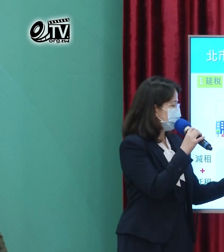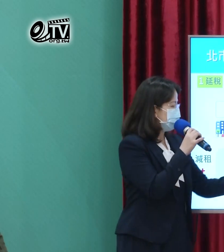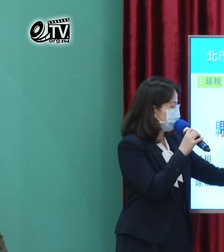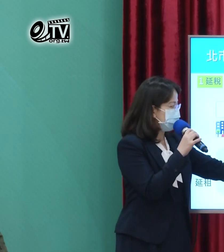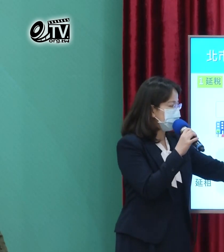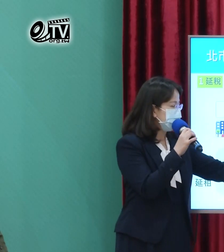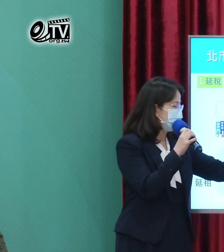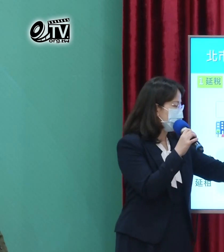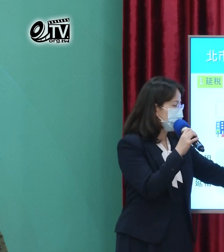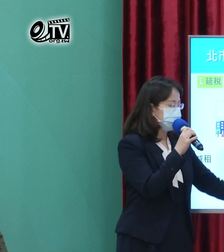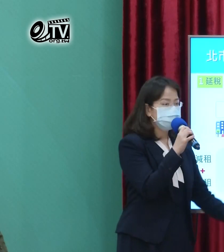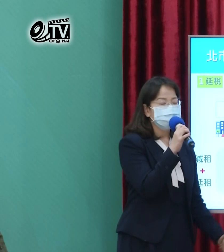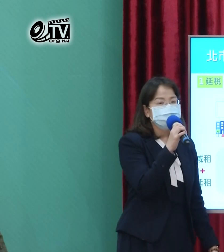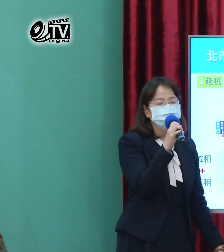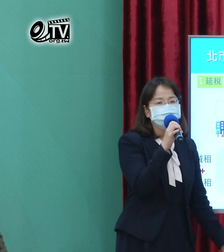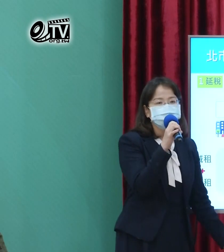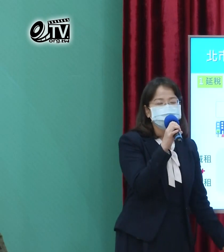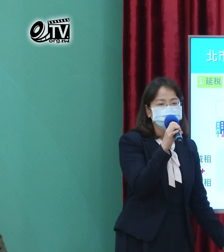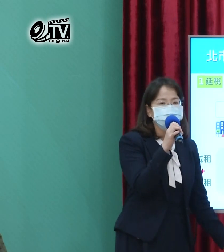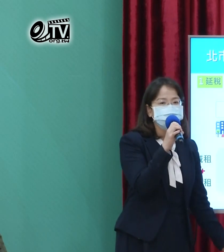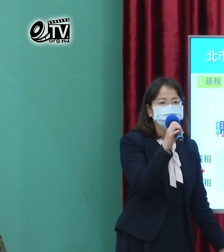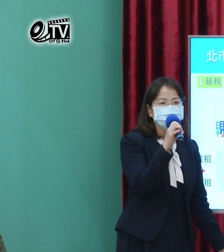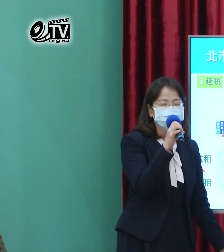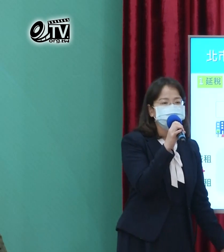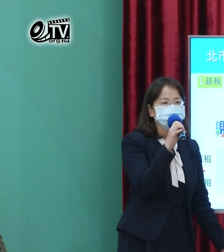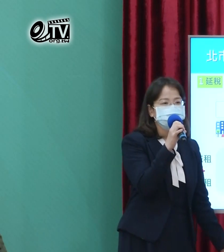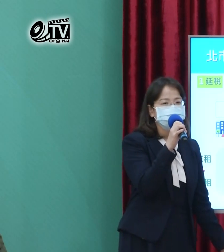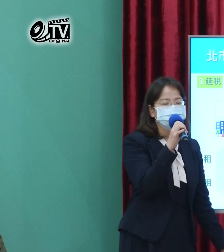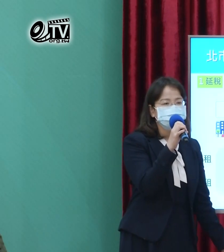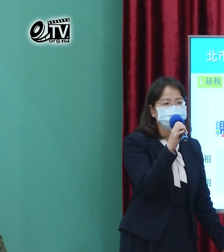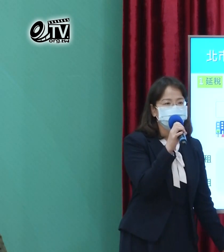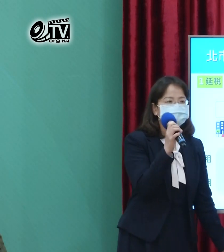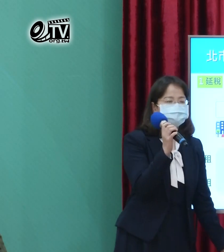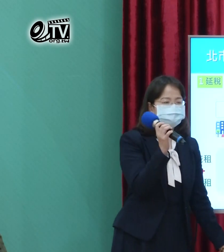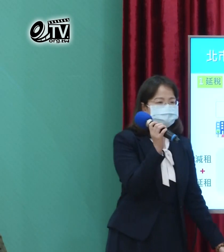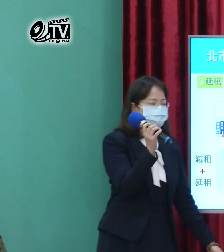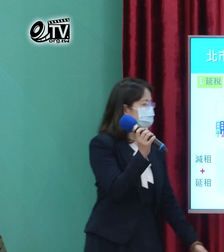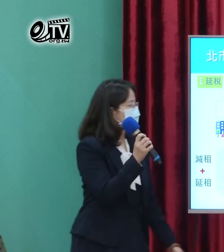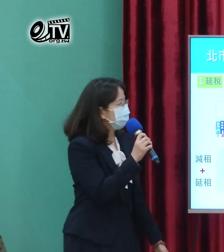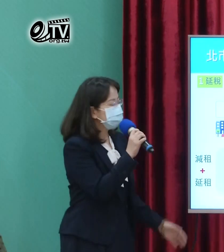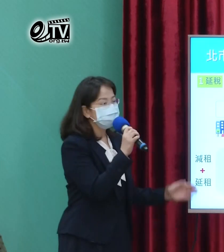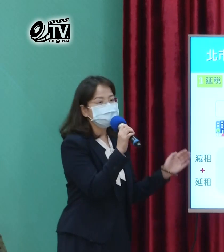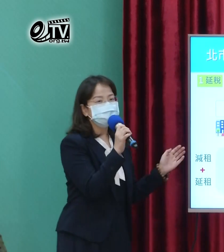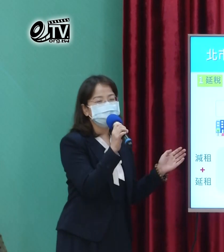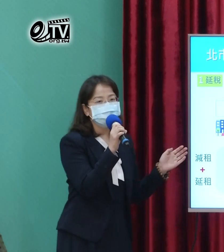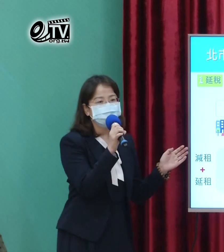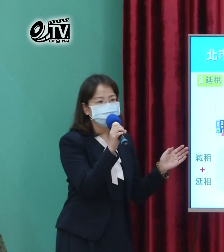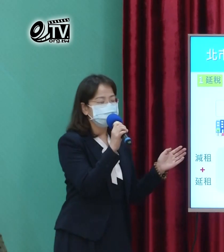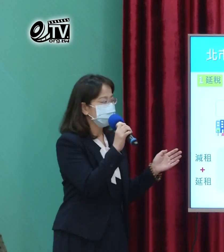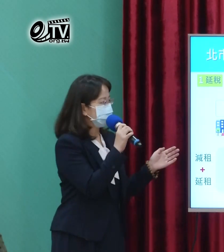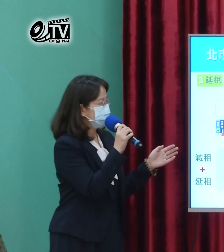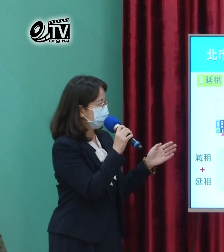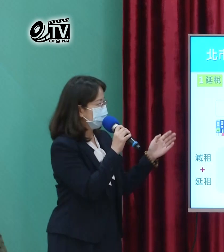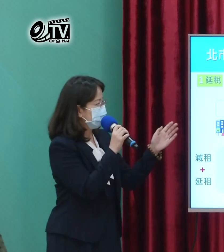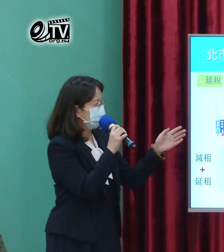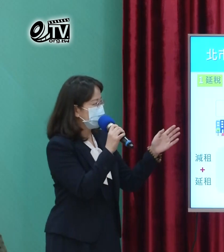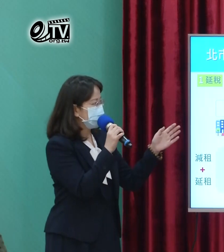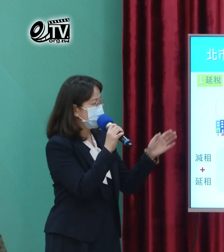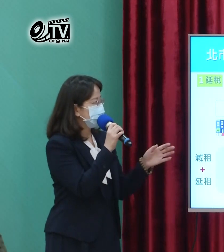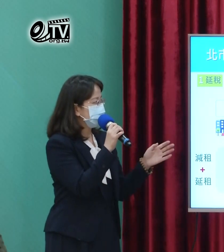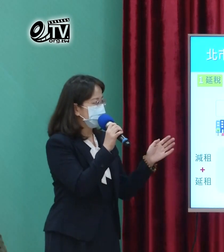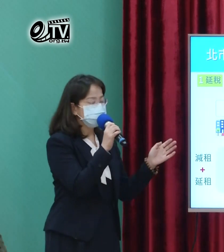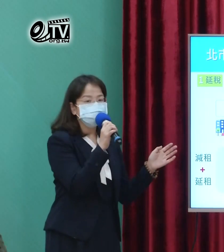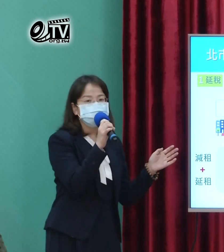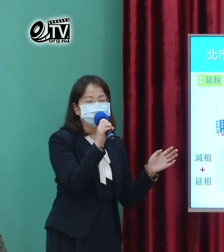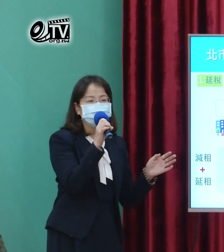这边来申请，就是3到5月那的租金可以延缴12个月。那这边是我们提供给就是